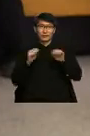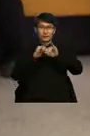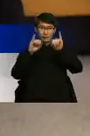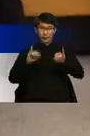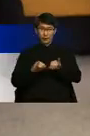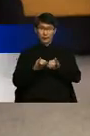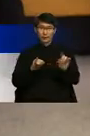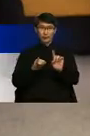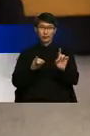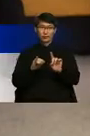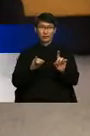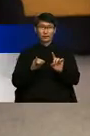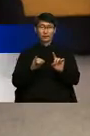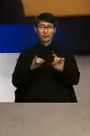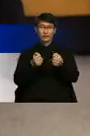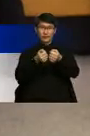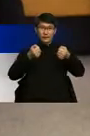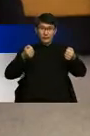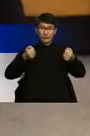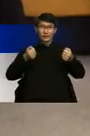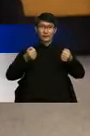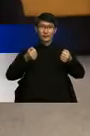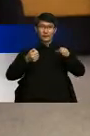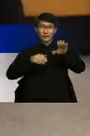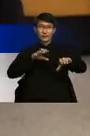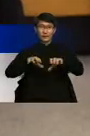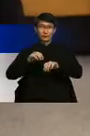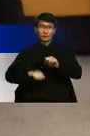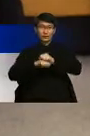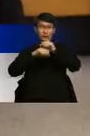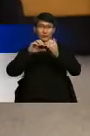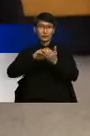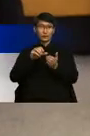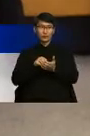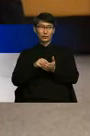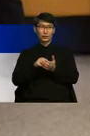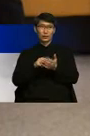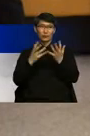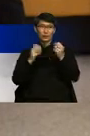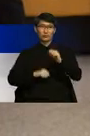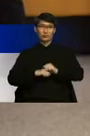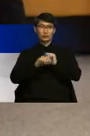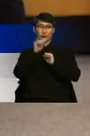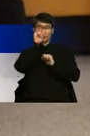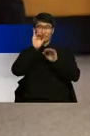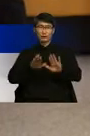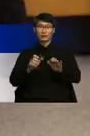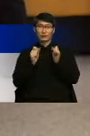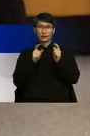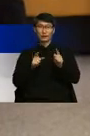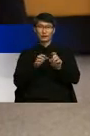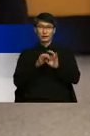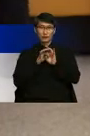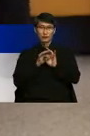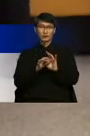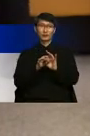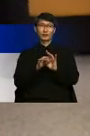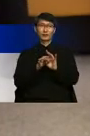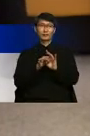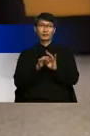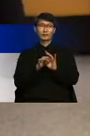같은 경우에는 냉장고에 아이스팩 따로 놓을 정도로 통이 막 여기저기 굴러다녔는데 이번 기회를